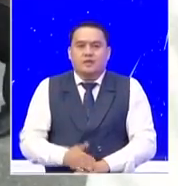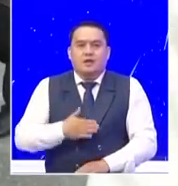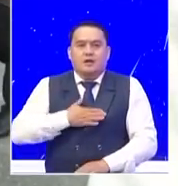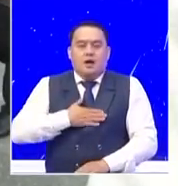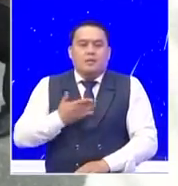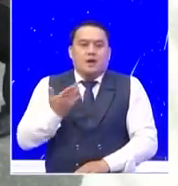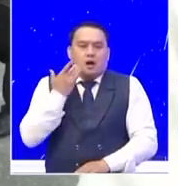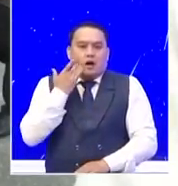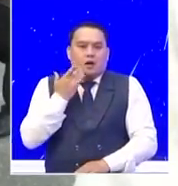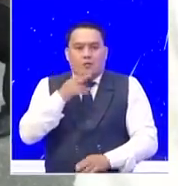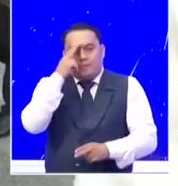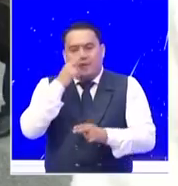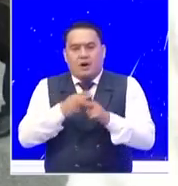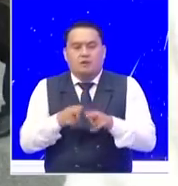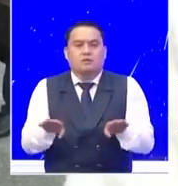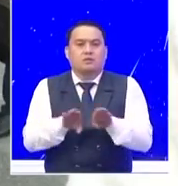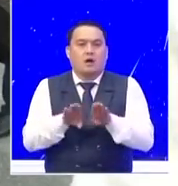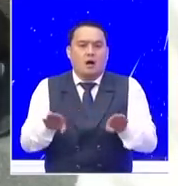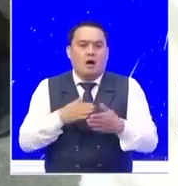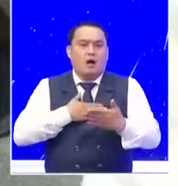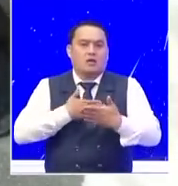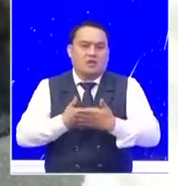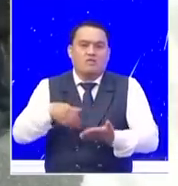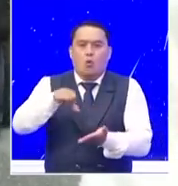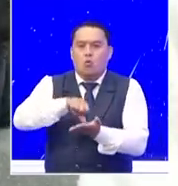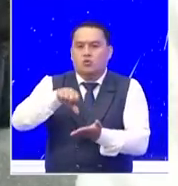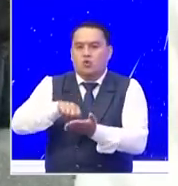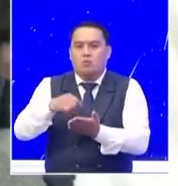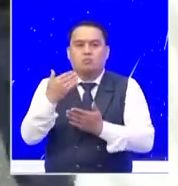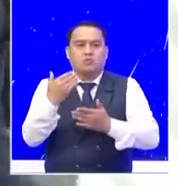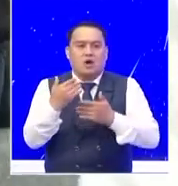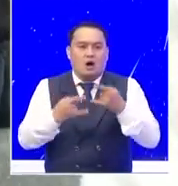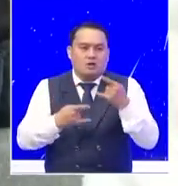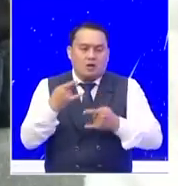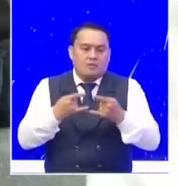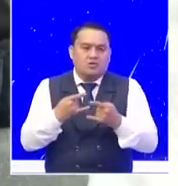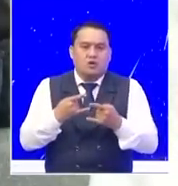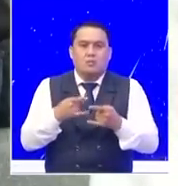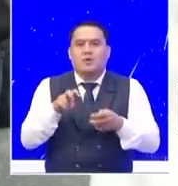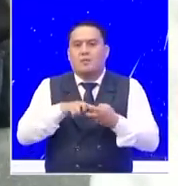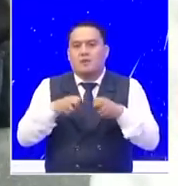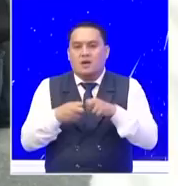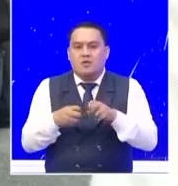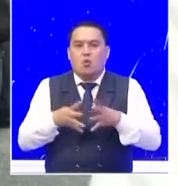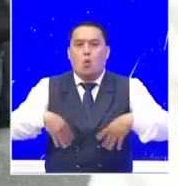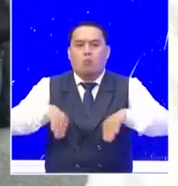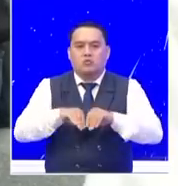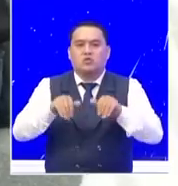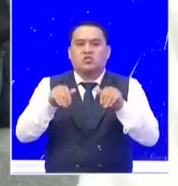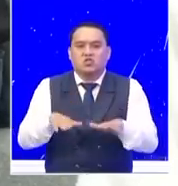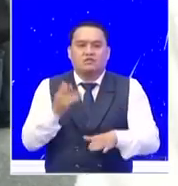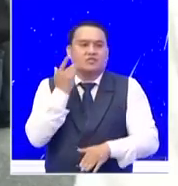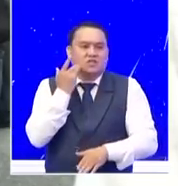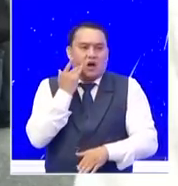Бейсен был для меня как младший брат. Он принимал активное участие во многих программах, где поднимались насущные проблемы общества. С ним мы